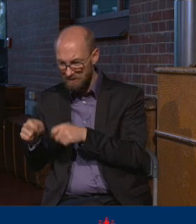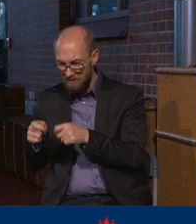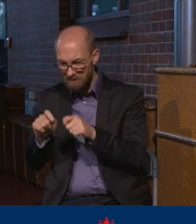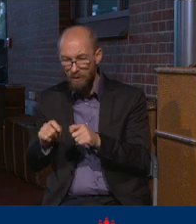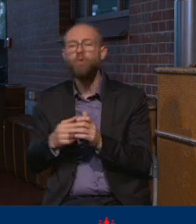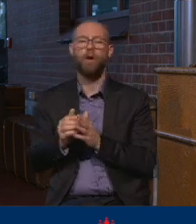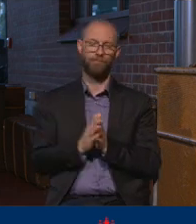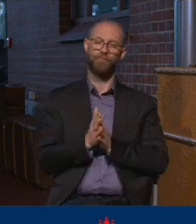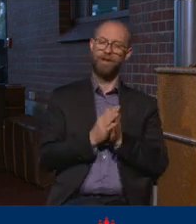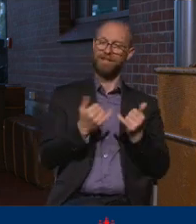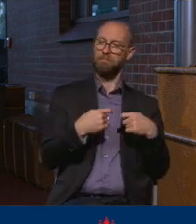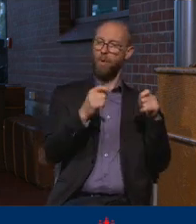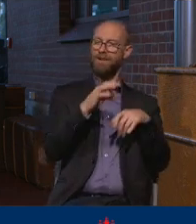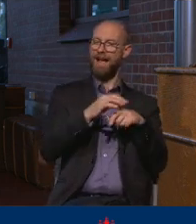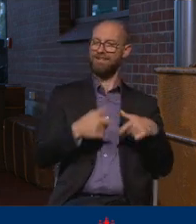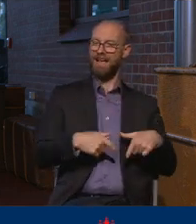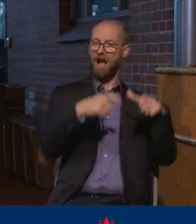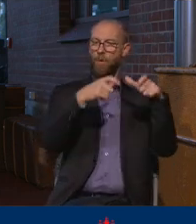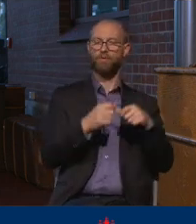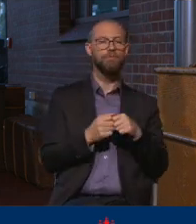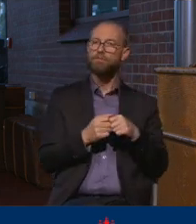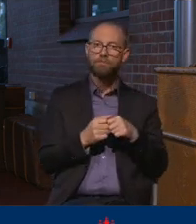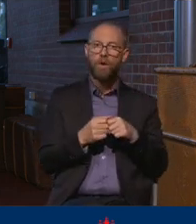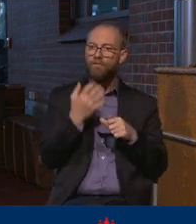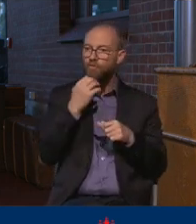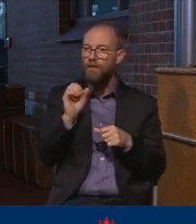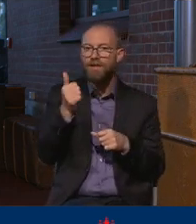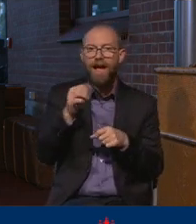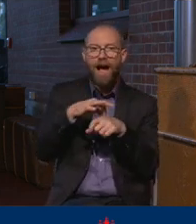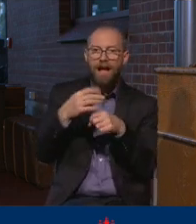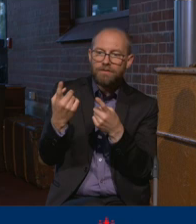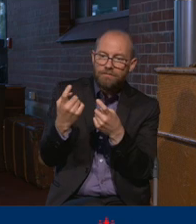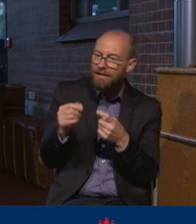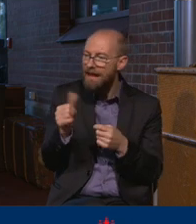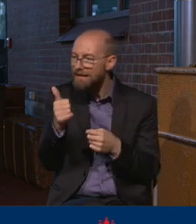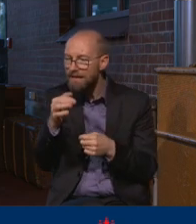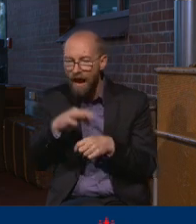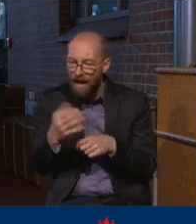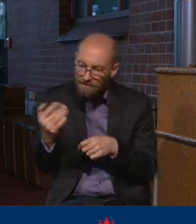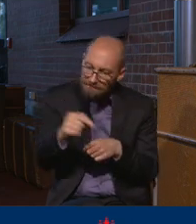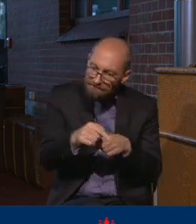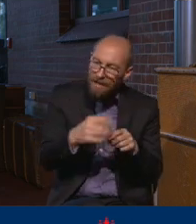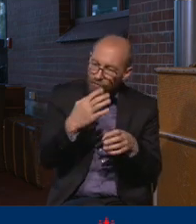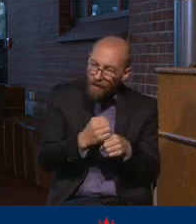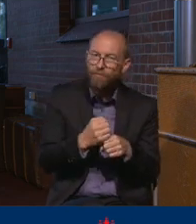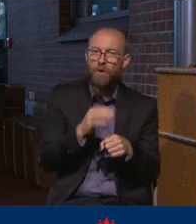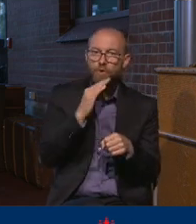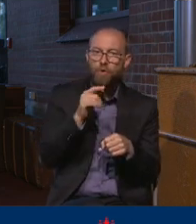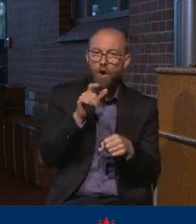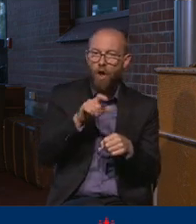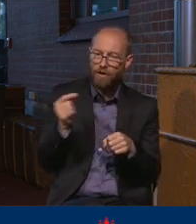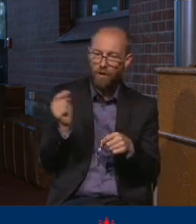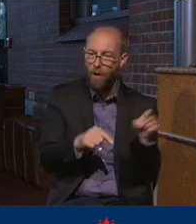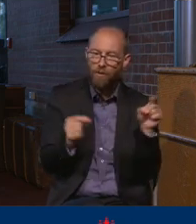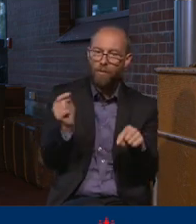zu sprechen aber es macht sinn wie kriegt man den ersten den zweiten und den dritten art bei hin und dann an die